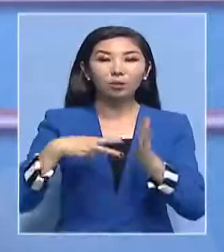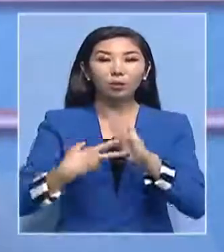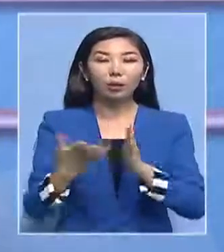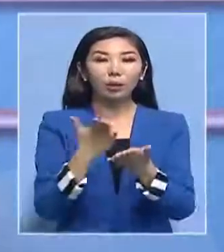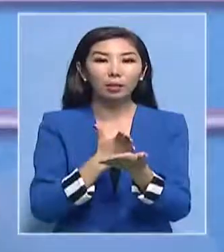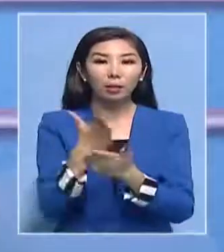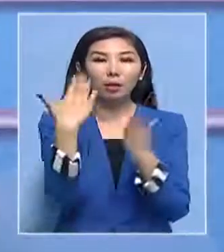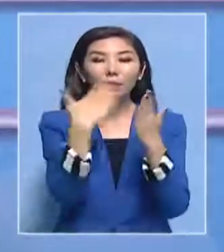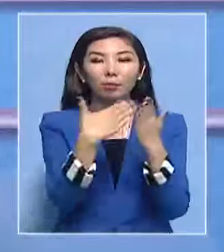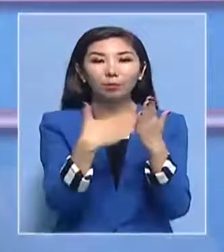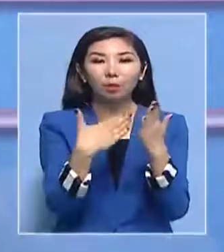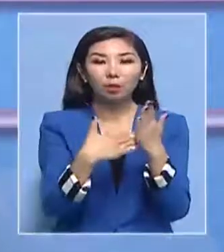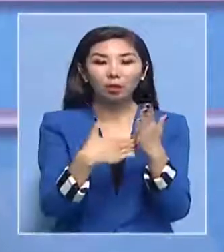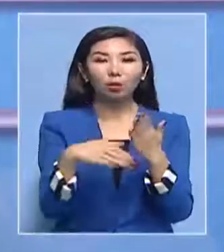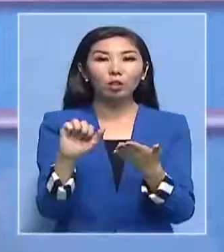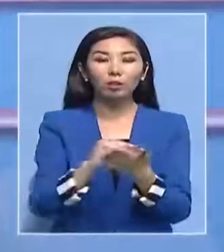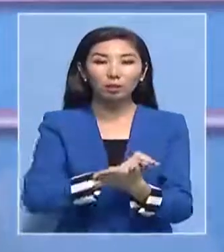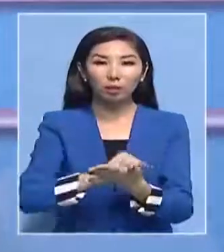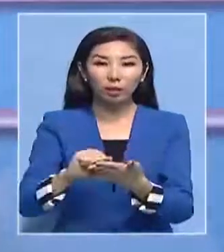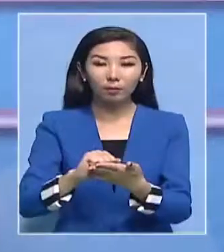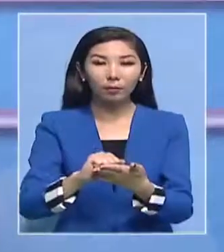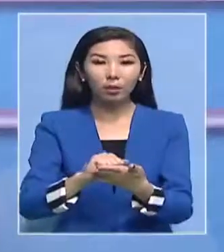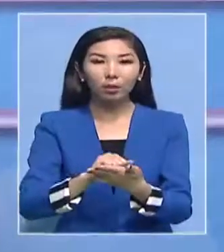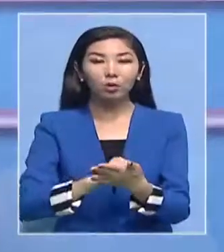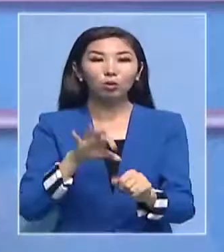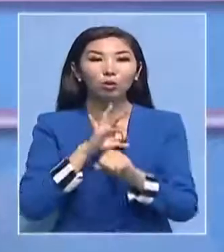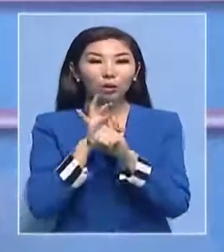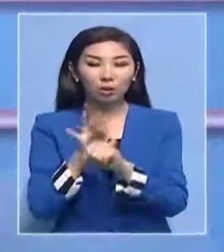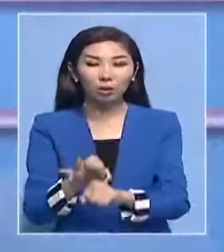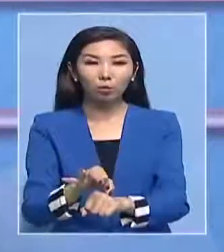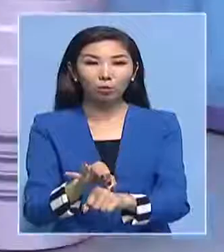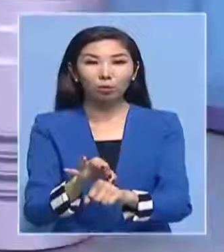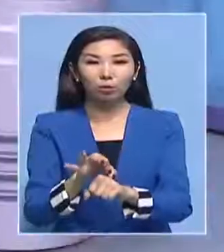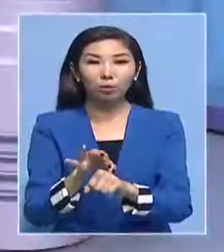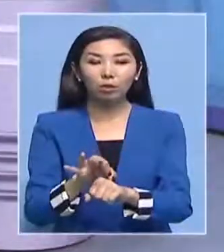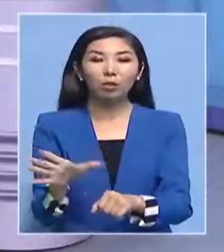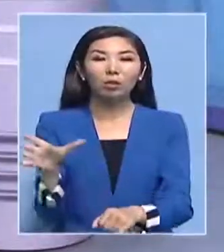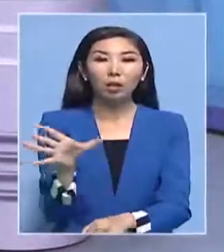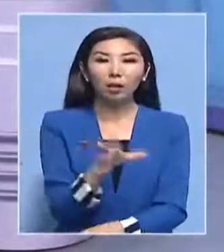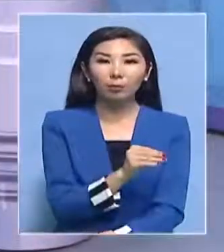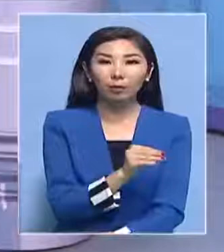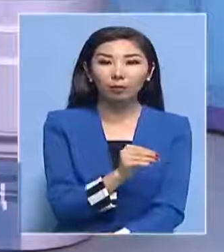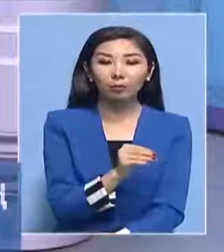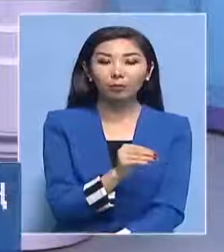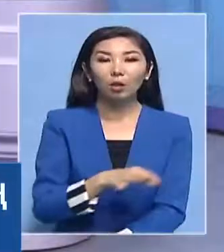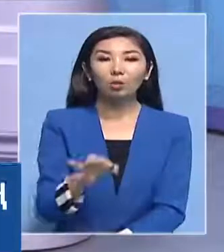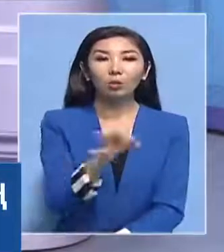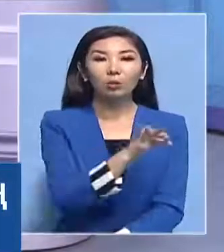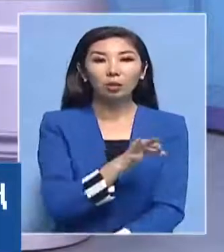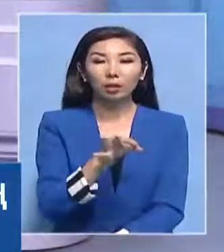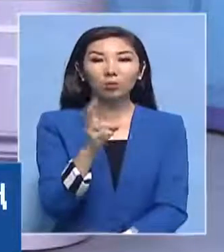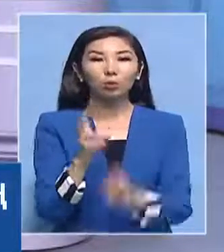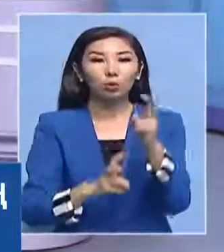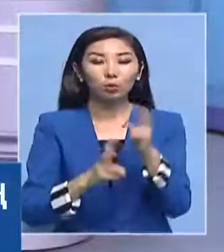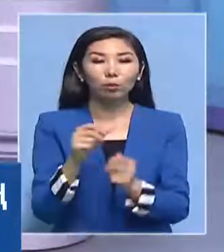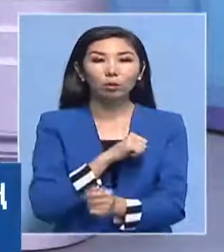қызметінің бағдарламасы стратегиялық құжатын негізінде жүзеге асырып отыр. Жалпы облыстық кәсіподақ